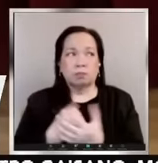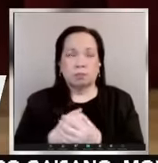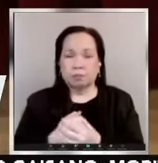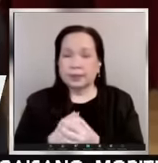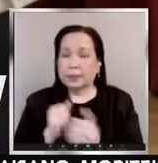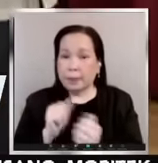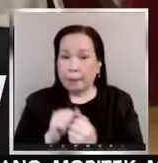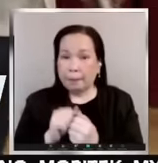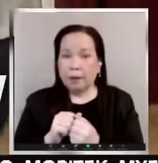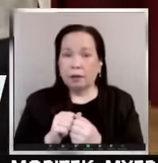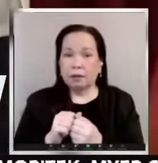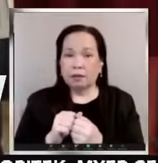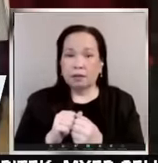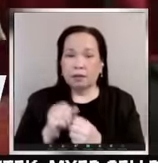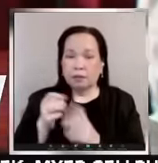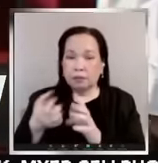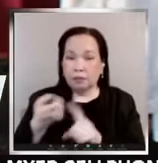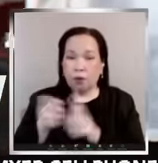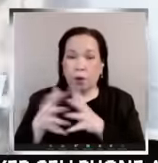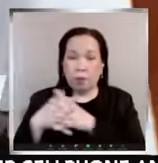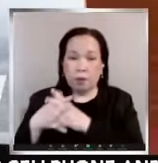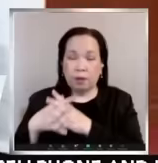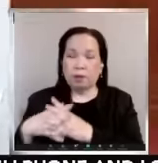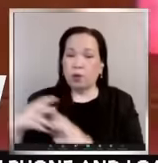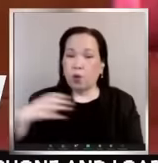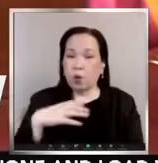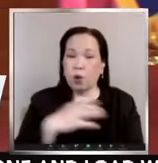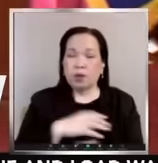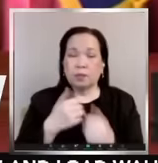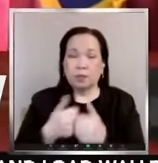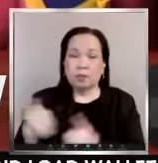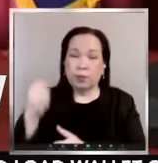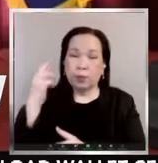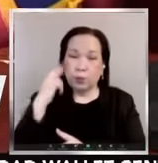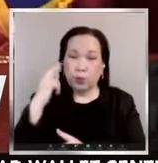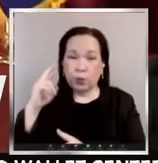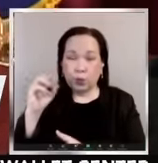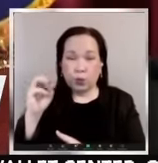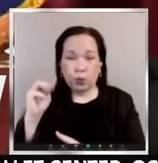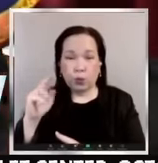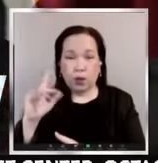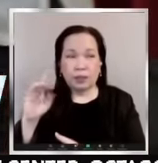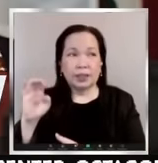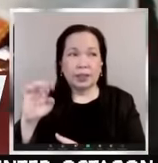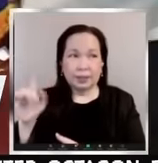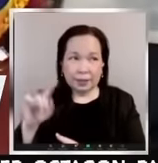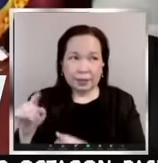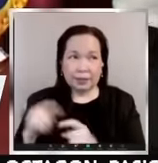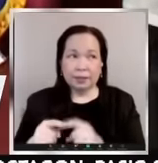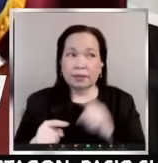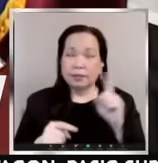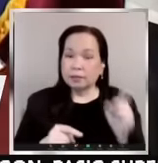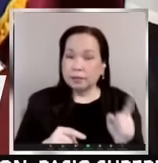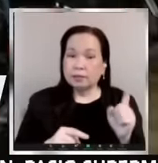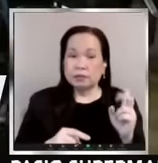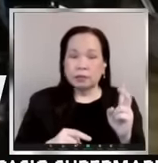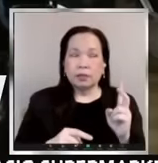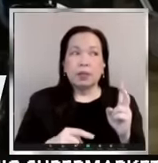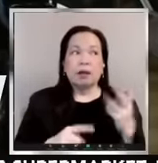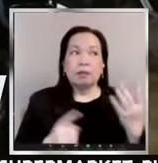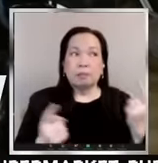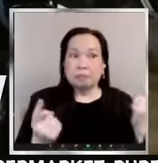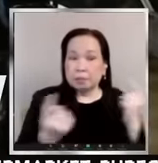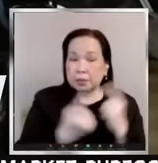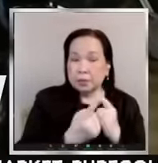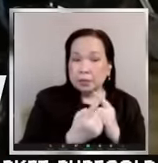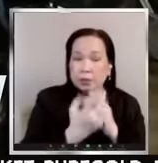mula Amerika si House Speaker Martin Romualdez ng lakas CMD. Habang sinalubong naman ang Philippine delegation ni